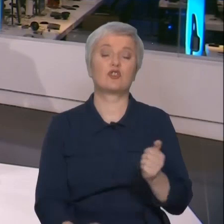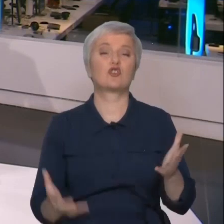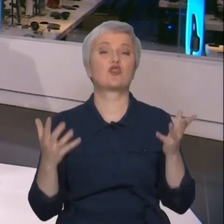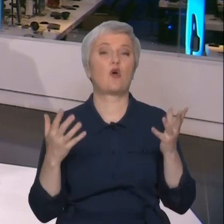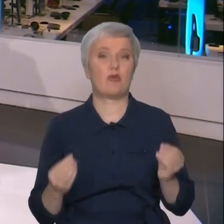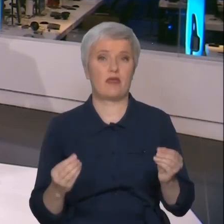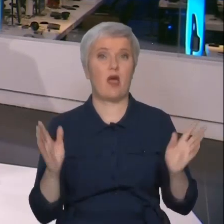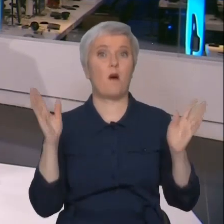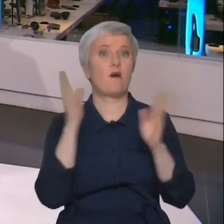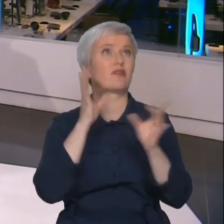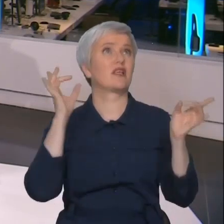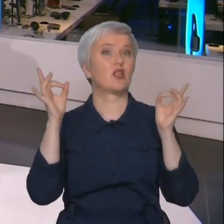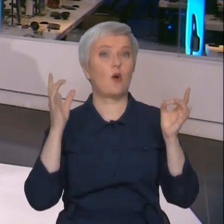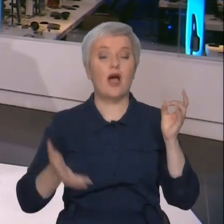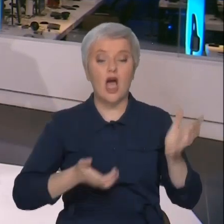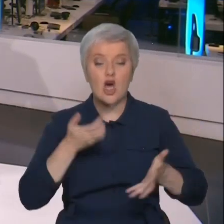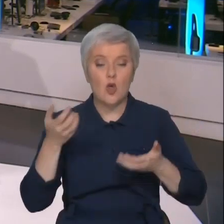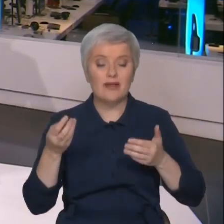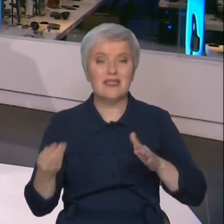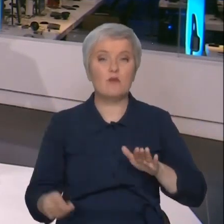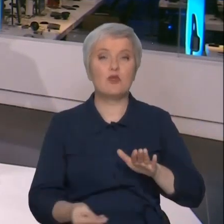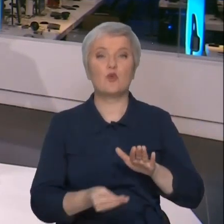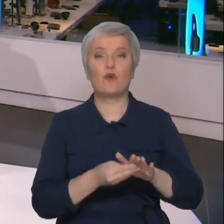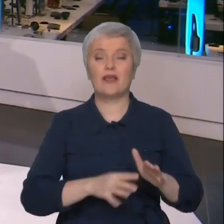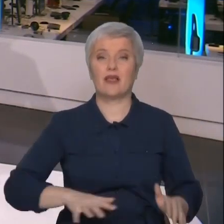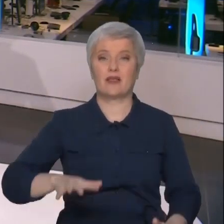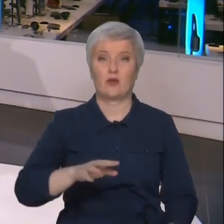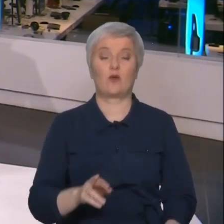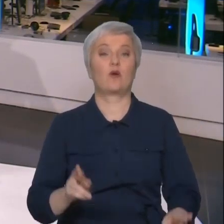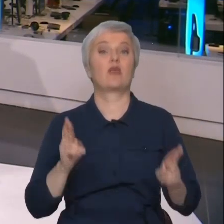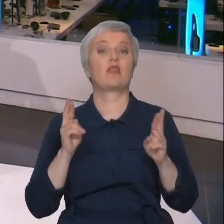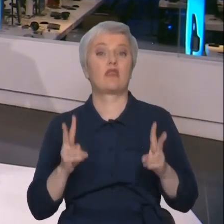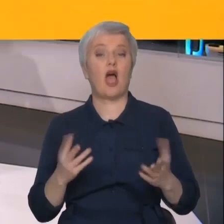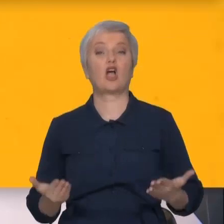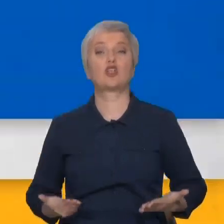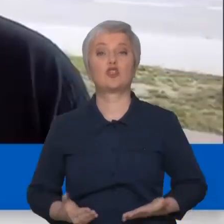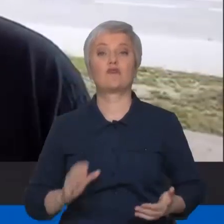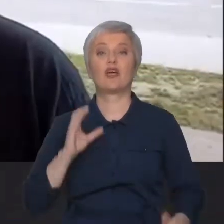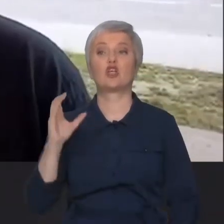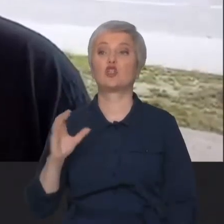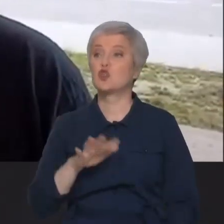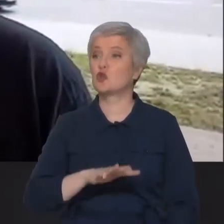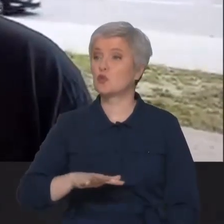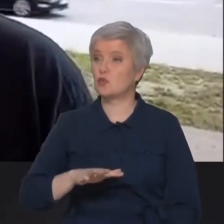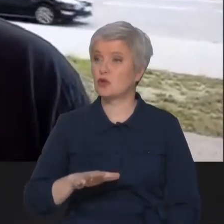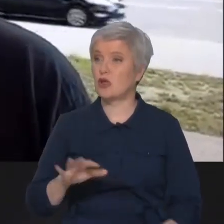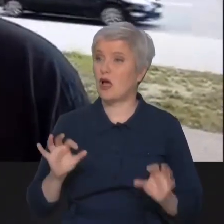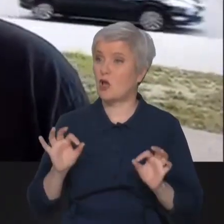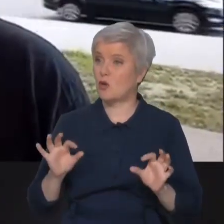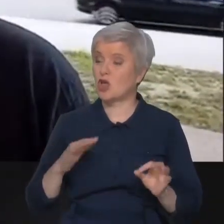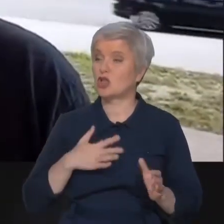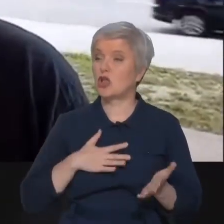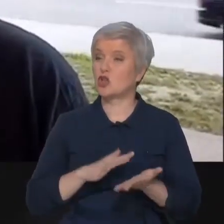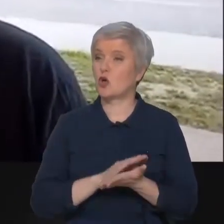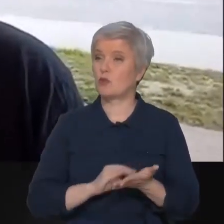та розмінування територій. Про те, як живе Сумщина, розпитаємо у кореспондента Андрія Крамченкова. Андрію, яка